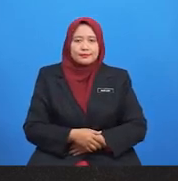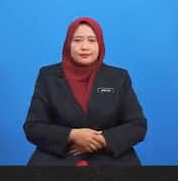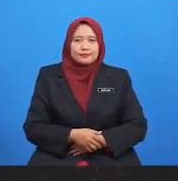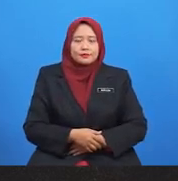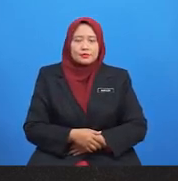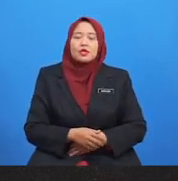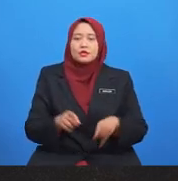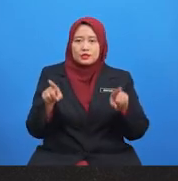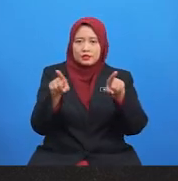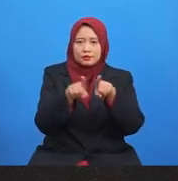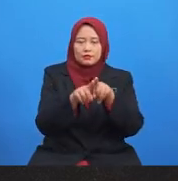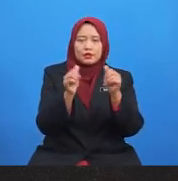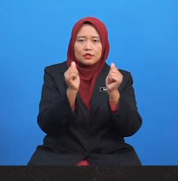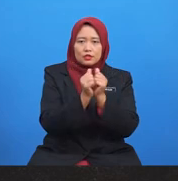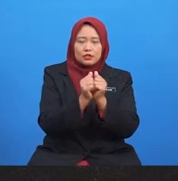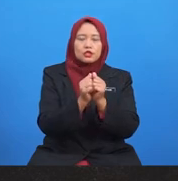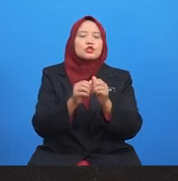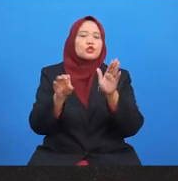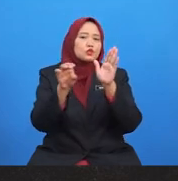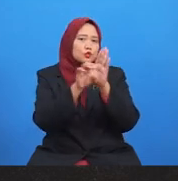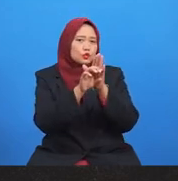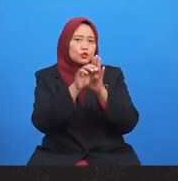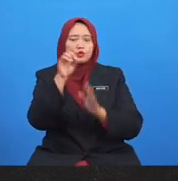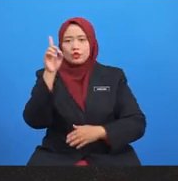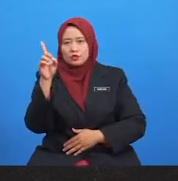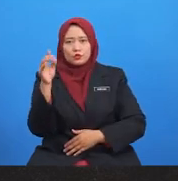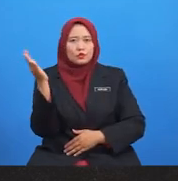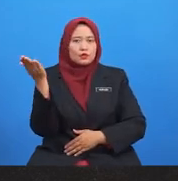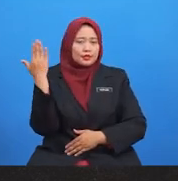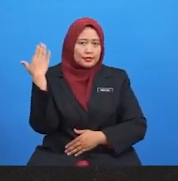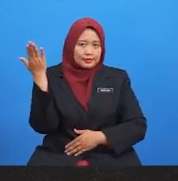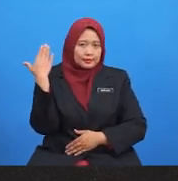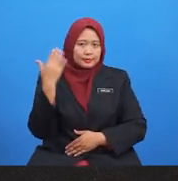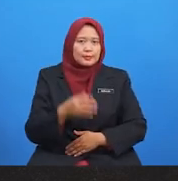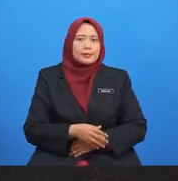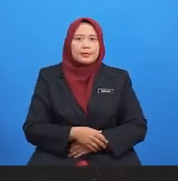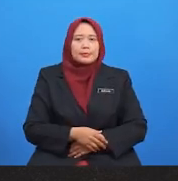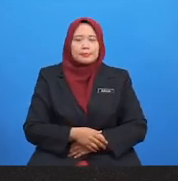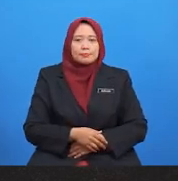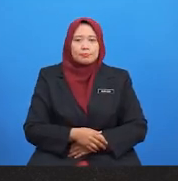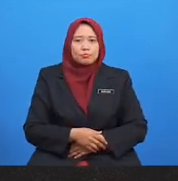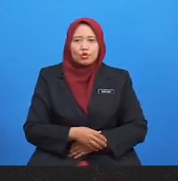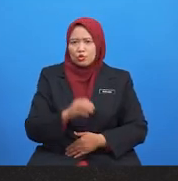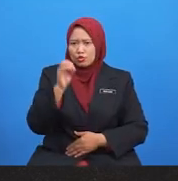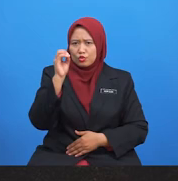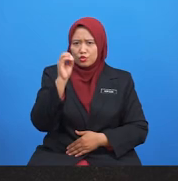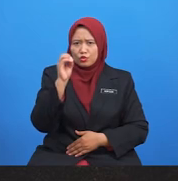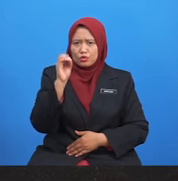215 per 3 pi. Sama seperti contoh satu tadi, nilai